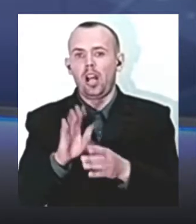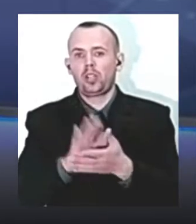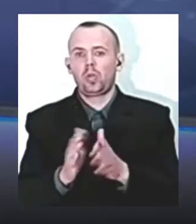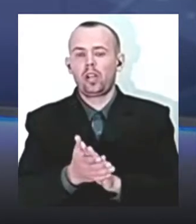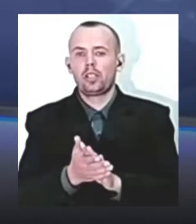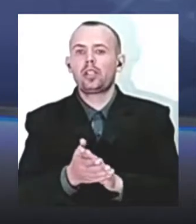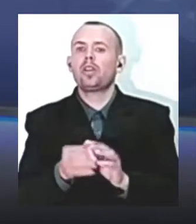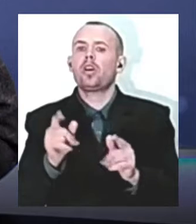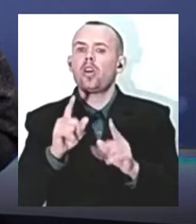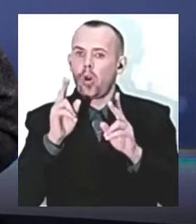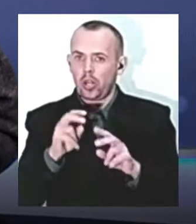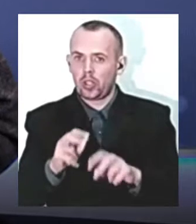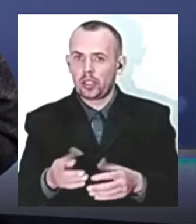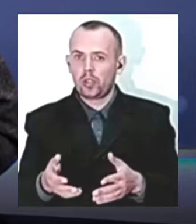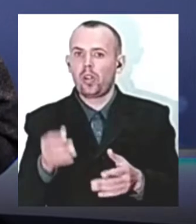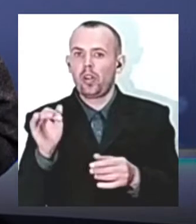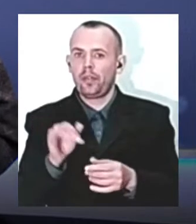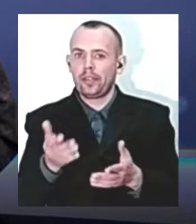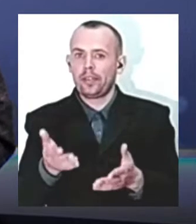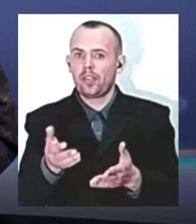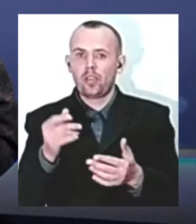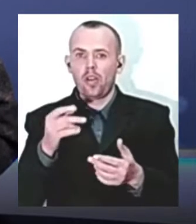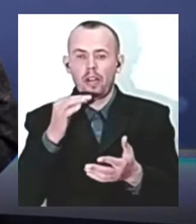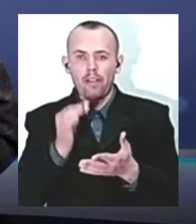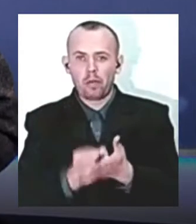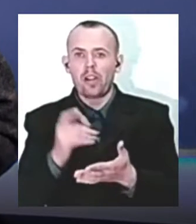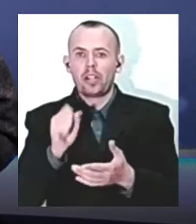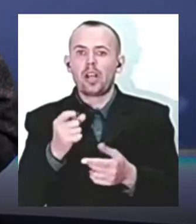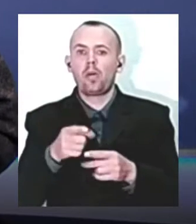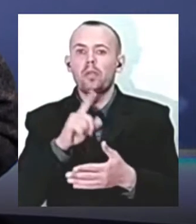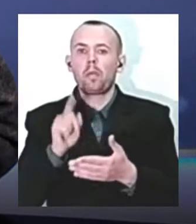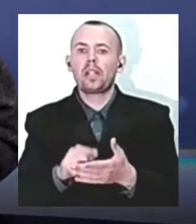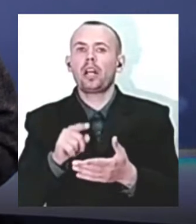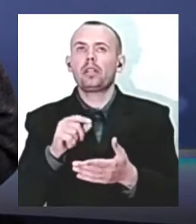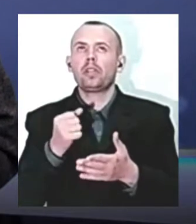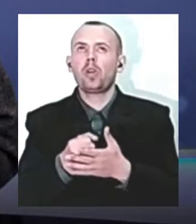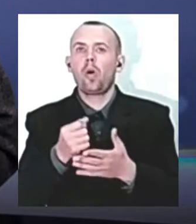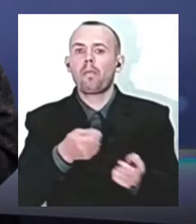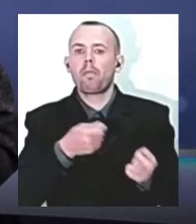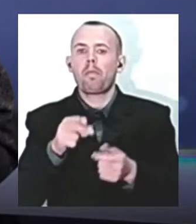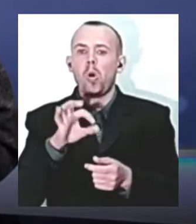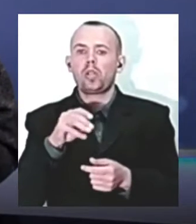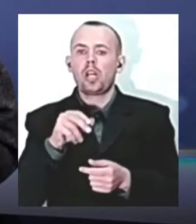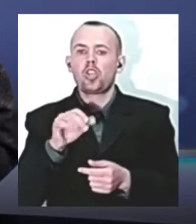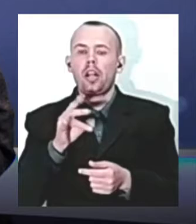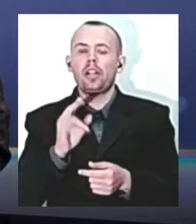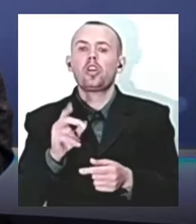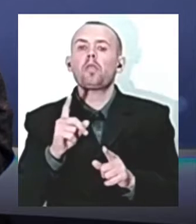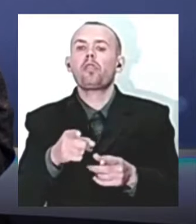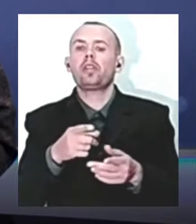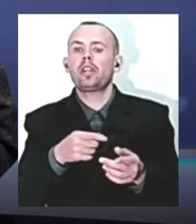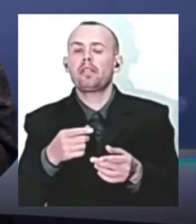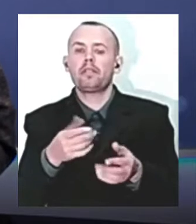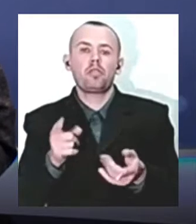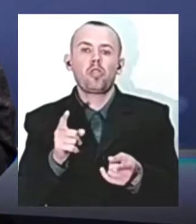розглядали якусь невідповідальність, а от питання до постачальників? Чому вони зривали, чому відбуваються перебої,